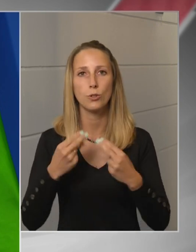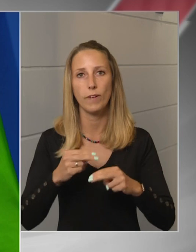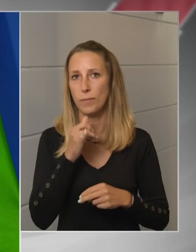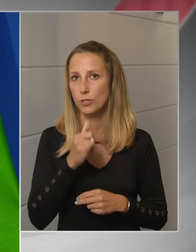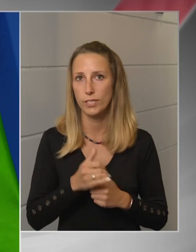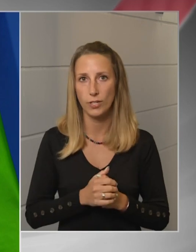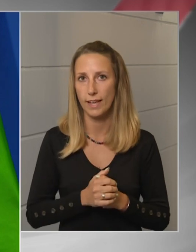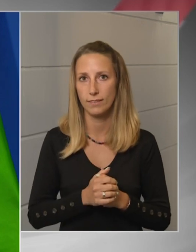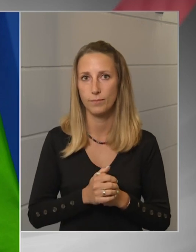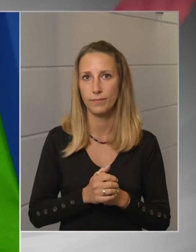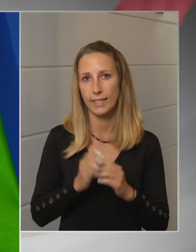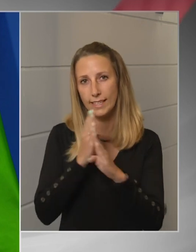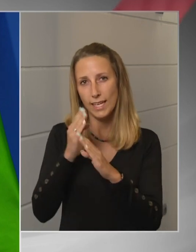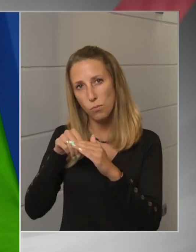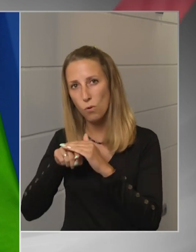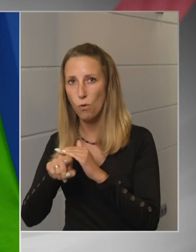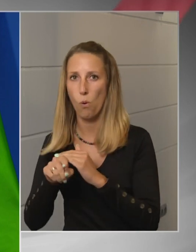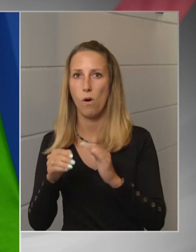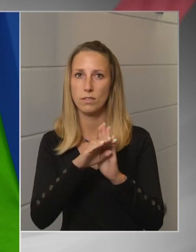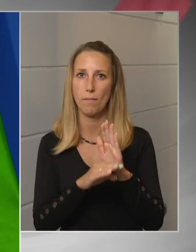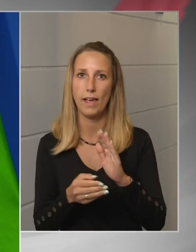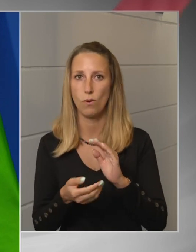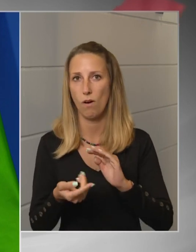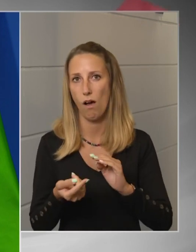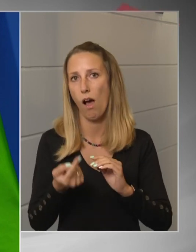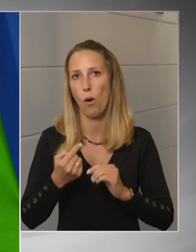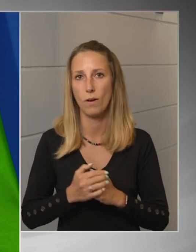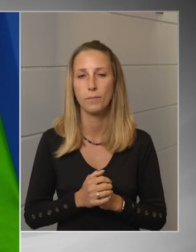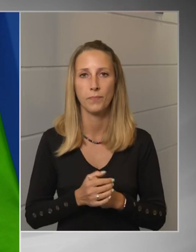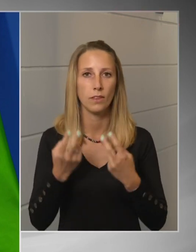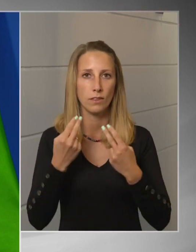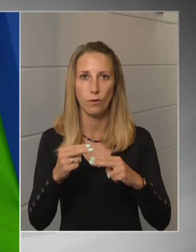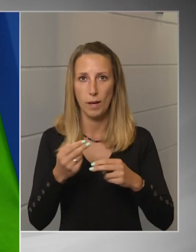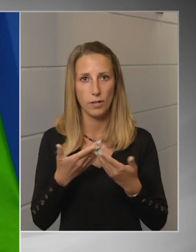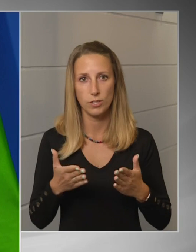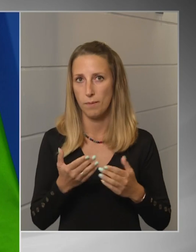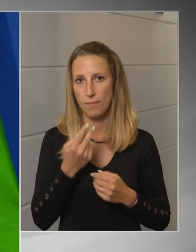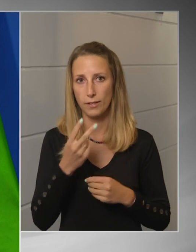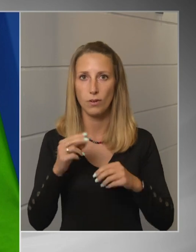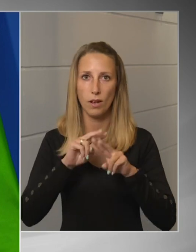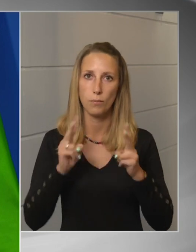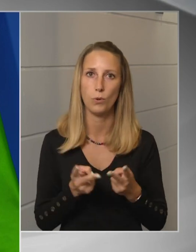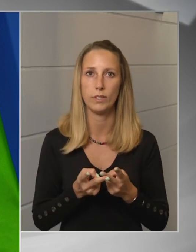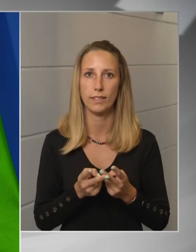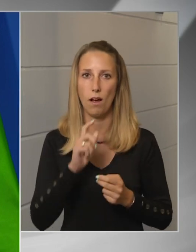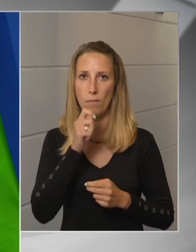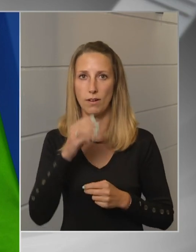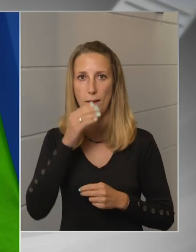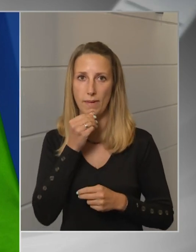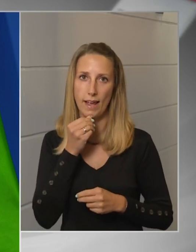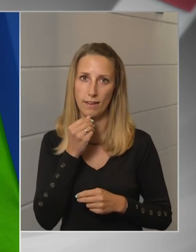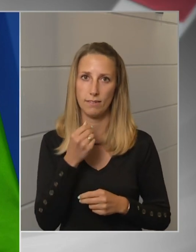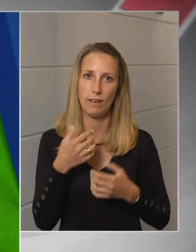sincsen kibúvó ezek alól a szabályok alól, és azt nem elkogatható továbbra sem, hogy a múltig a magyar emberek rovására nyerészkedjenek.